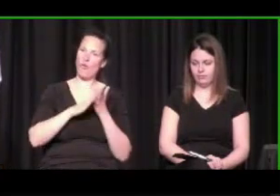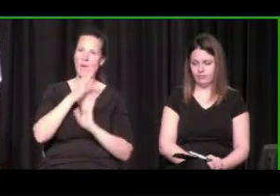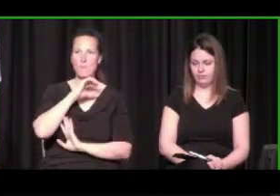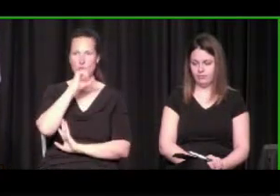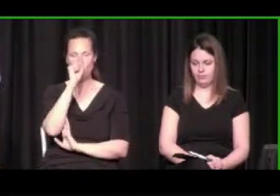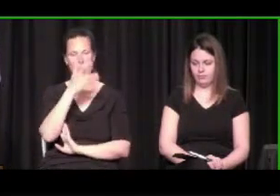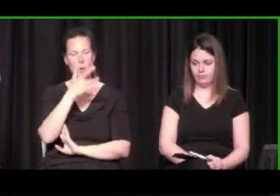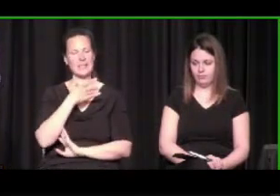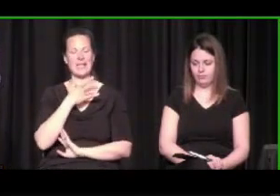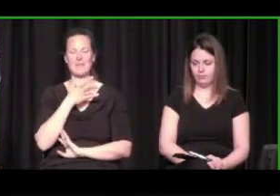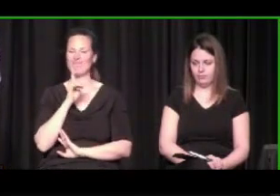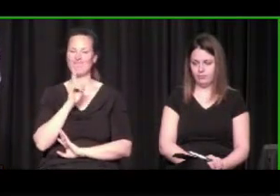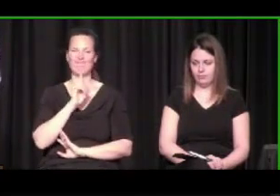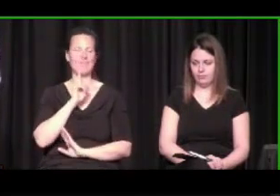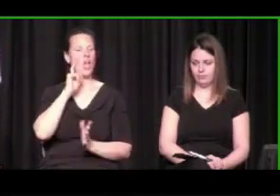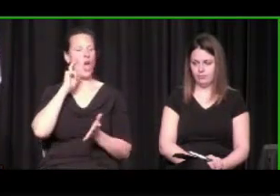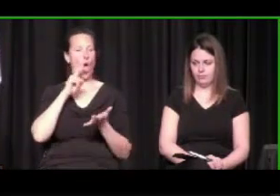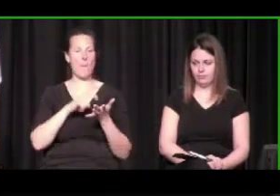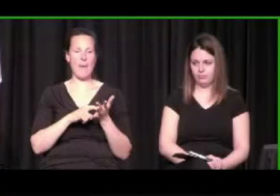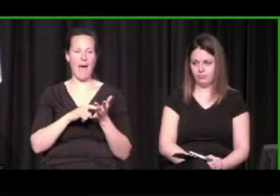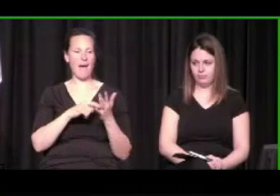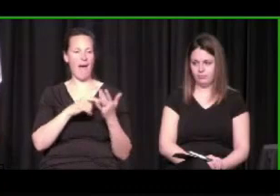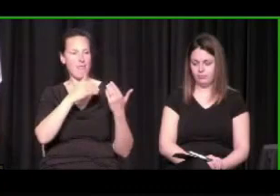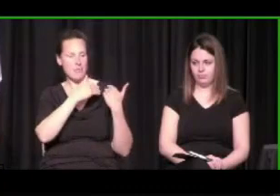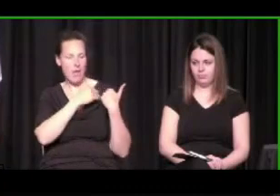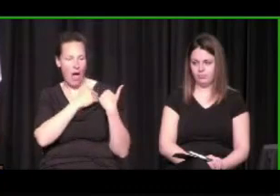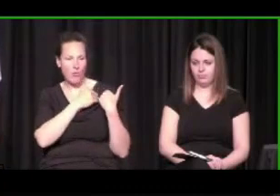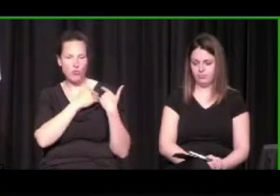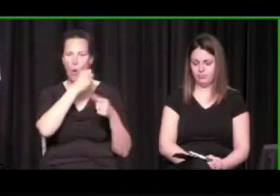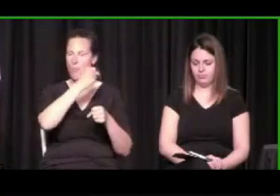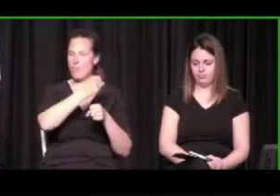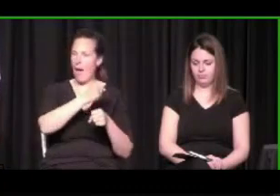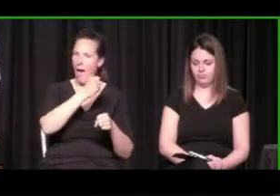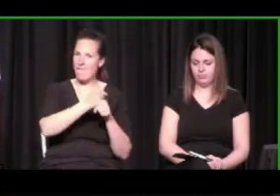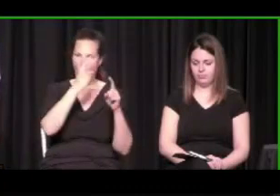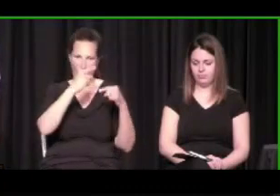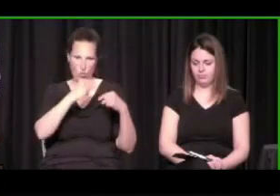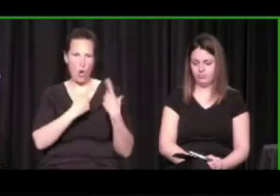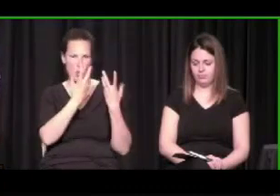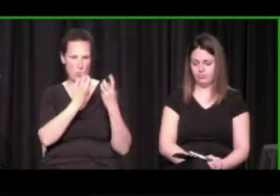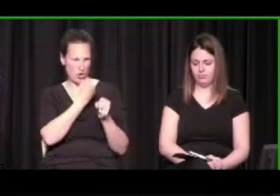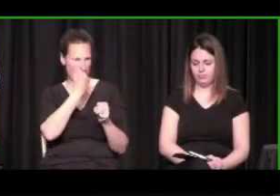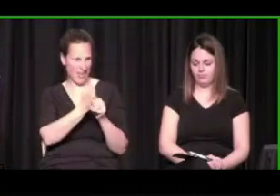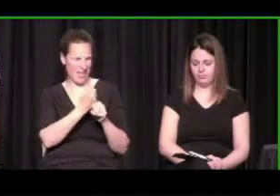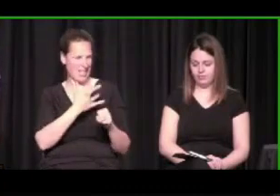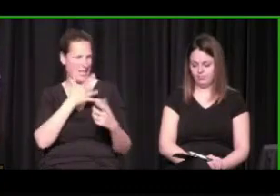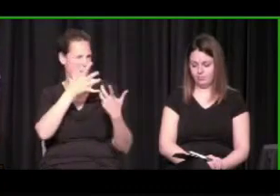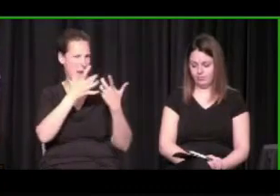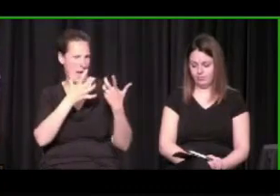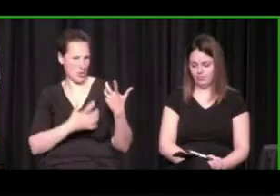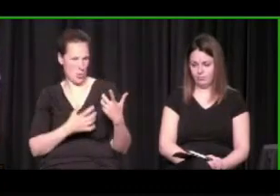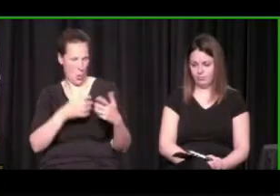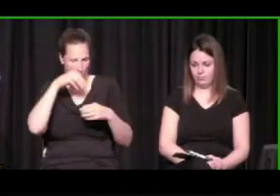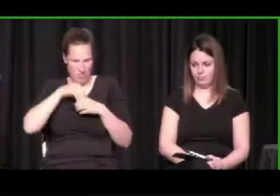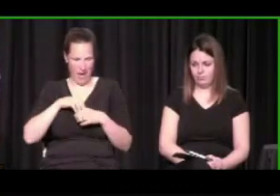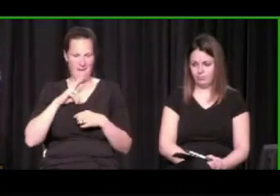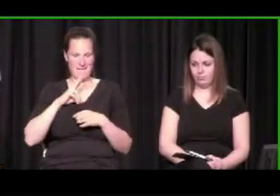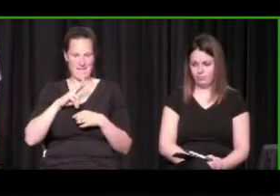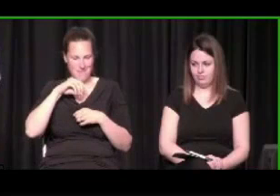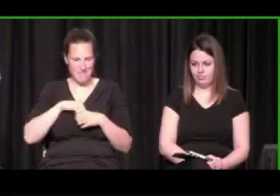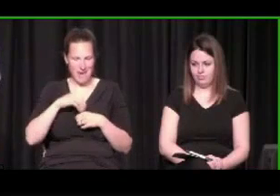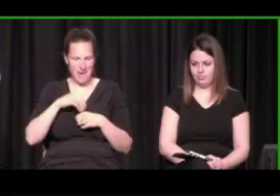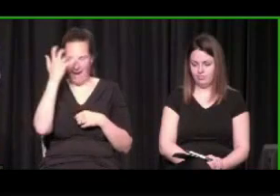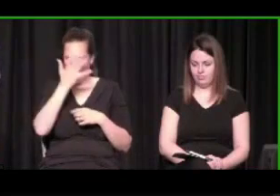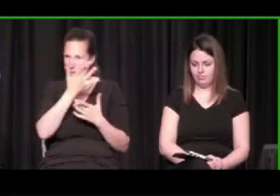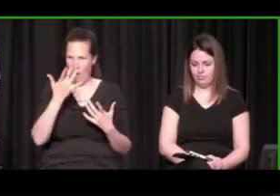avancé où elles font le constat que les tâches, l'occupation, l'emploi qu'elles ont occupé ne correspondent pas nécessairement à ce qu'elles auraient voulu